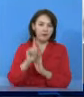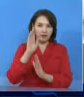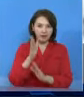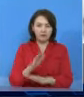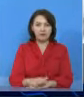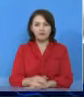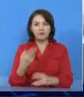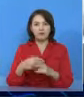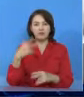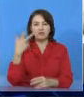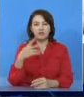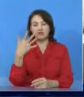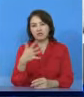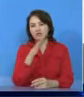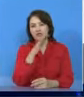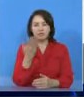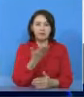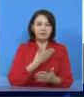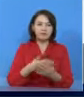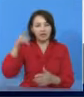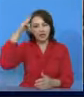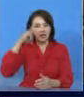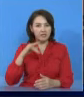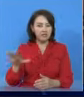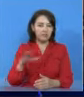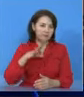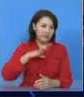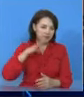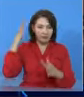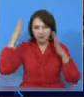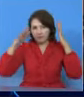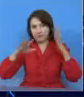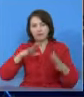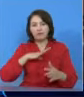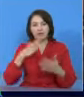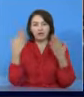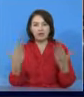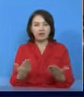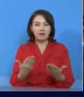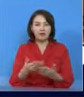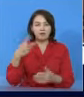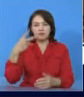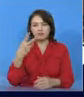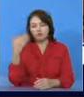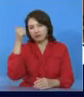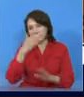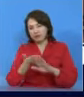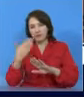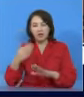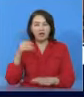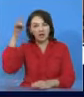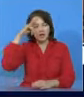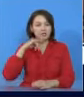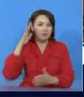Осыдан 30-40 жыл бұрын біз қазақ барды болса деп армандайтынбыз. А осыдан 20 жыл бұрын қазақ барды